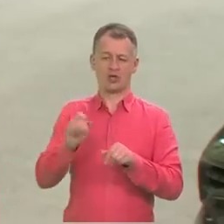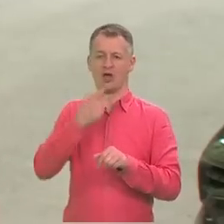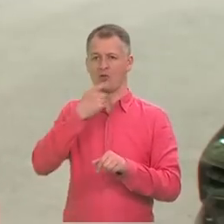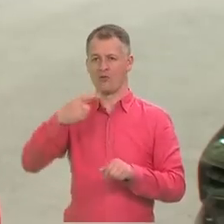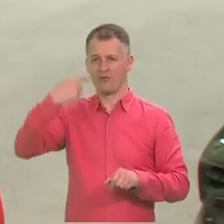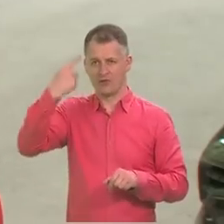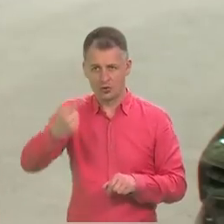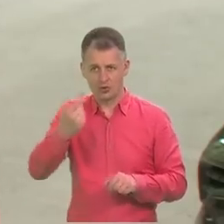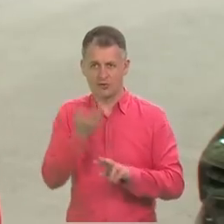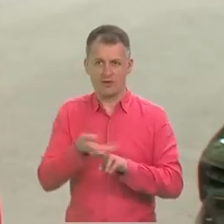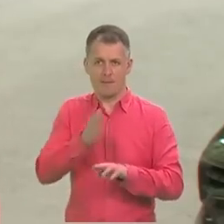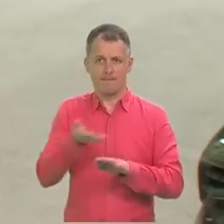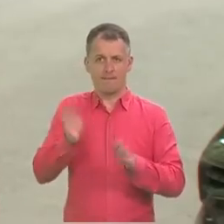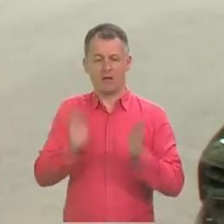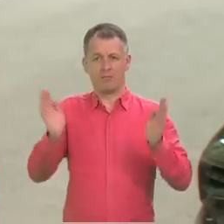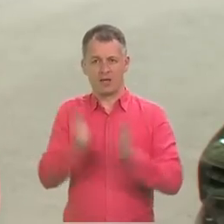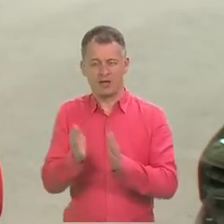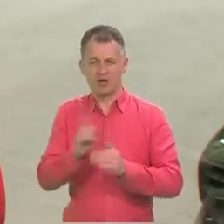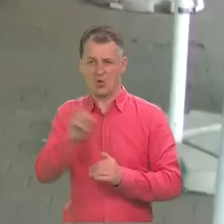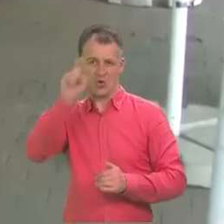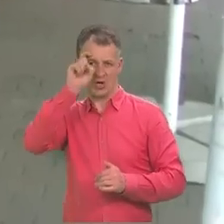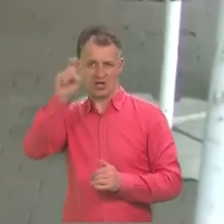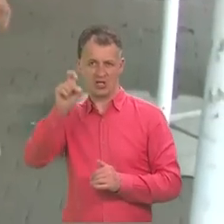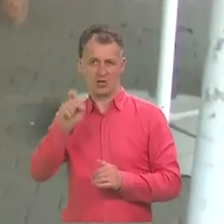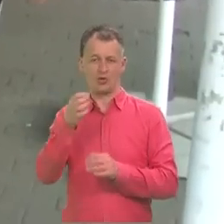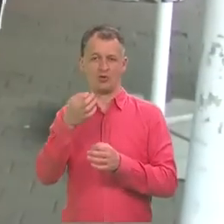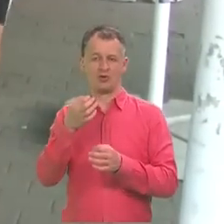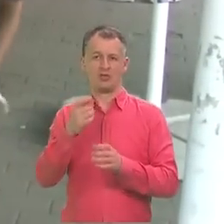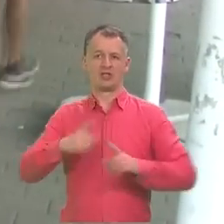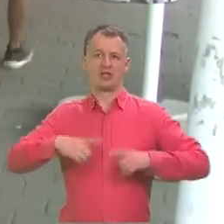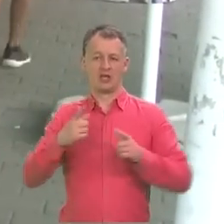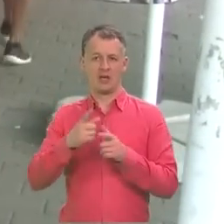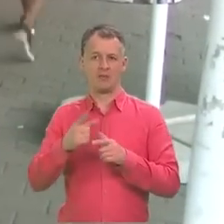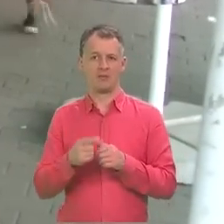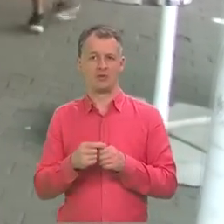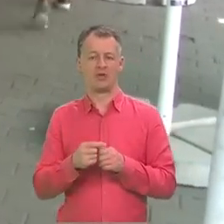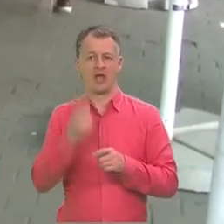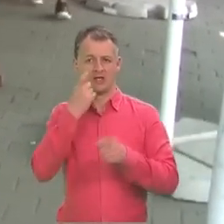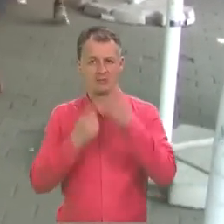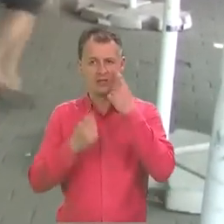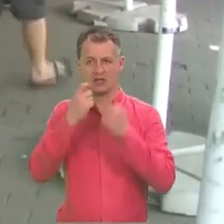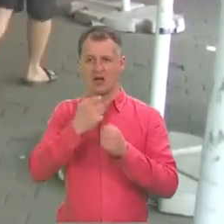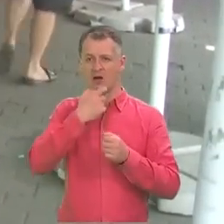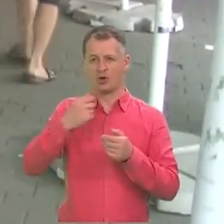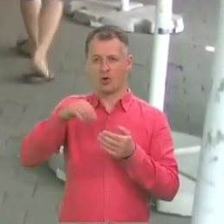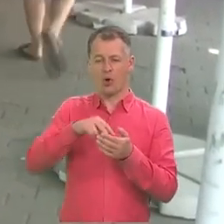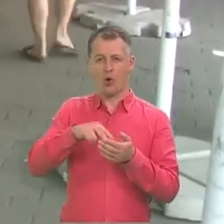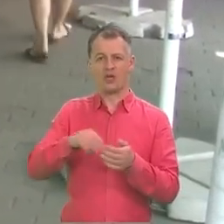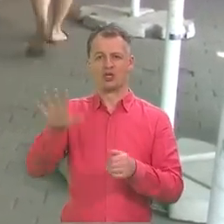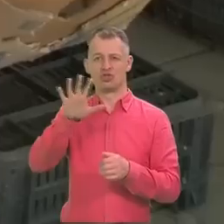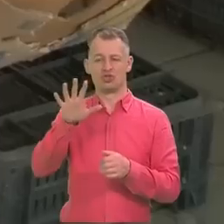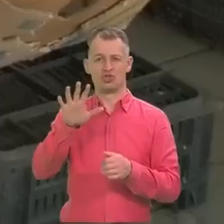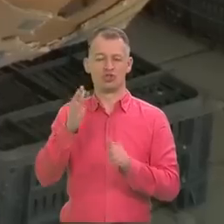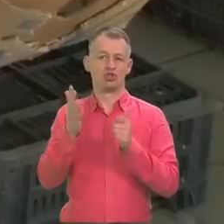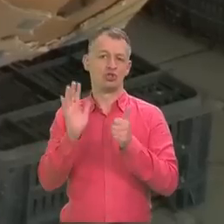viitor să fie și mai mică, însă nu cred că vom mai trăi prea curând experiența anilor 2015-2016,